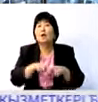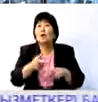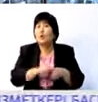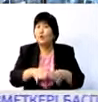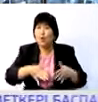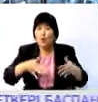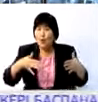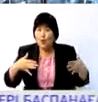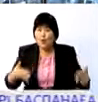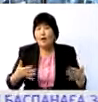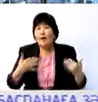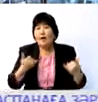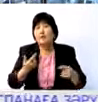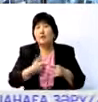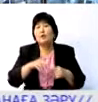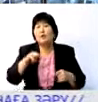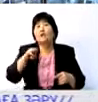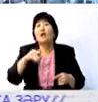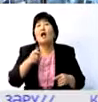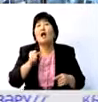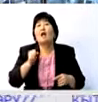үлкен. Қазіргі мынау Жалағаш